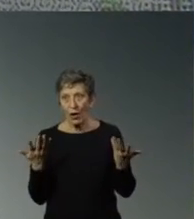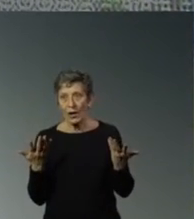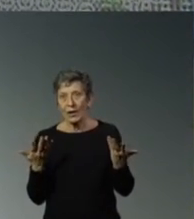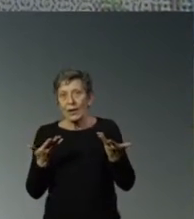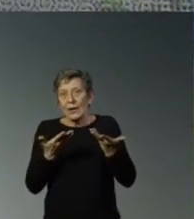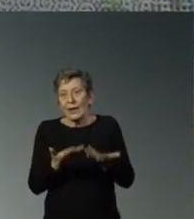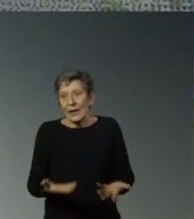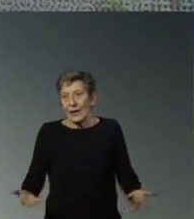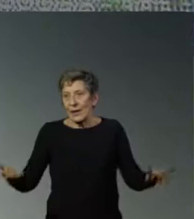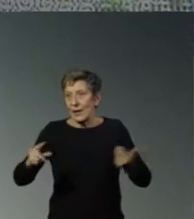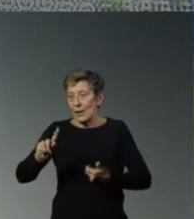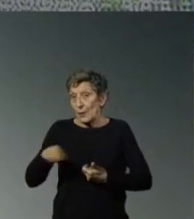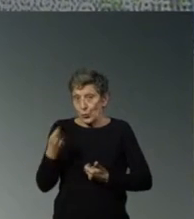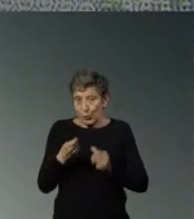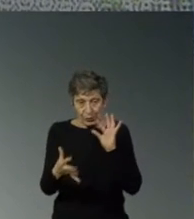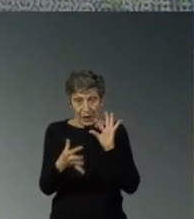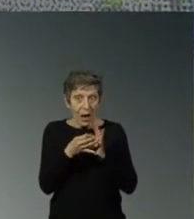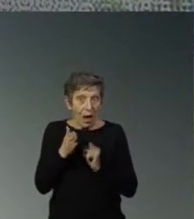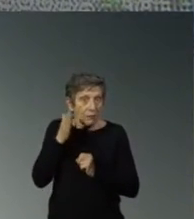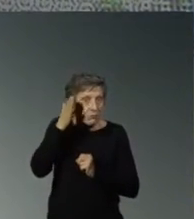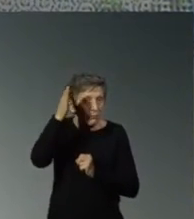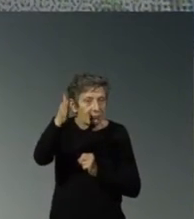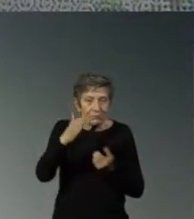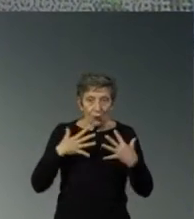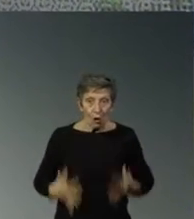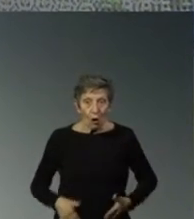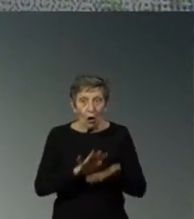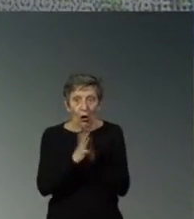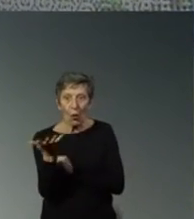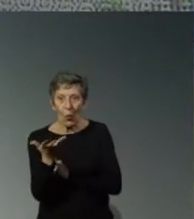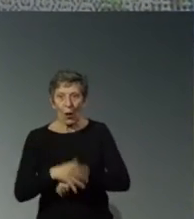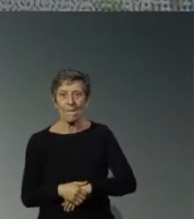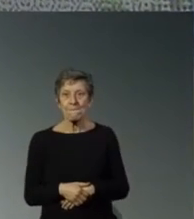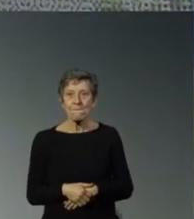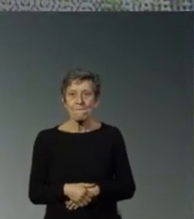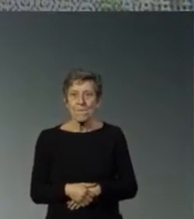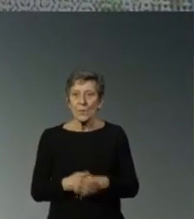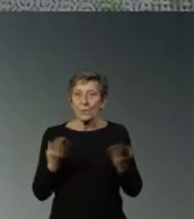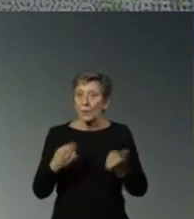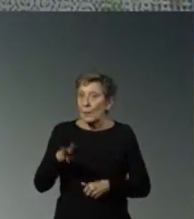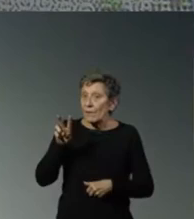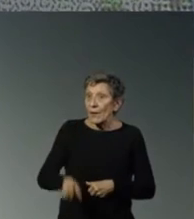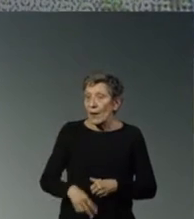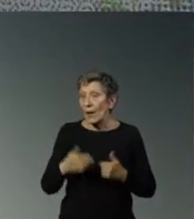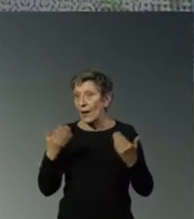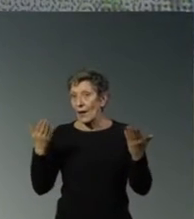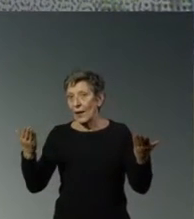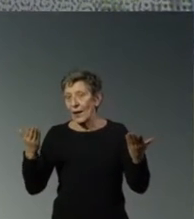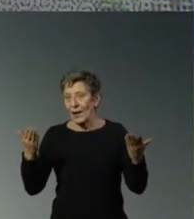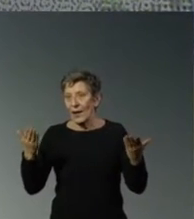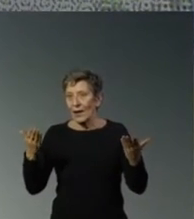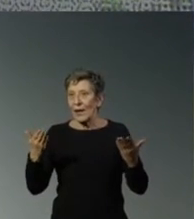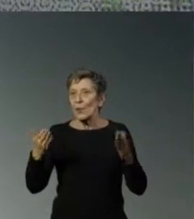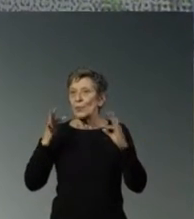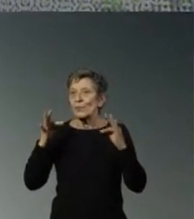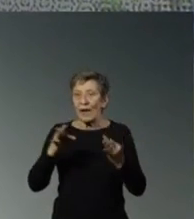voir avec l'en-devenir du corps. Donc, sans prétendre, moi, avoir quelques propos que ce soit sur la question de la